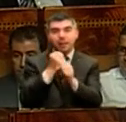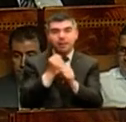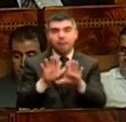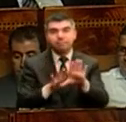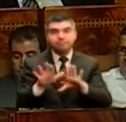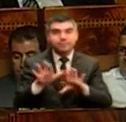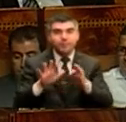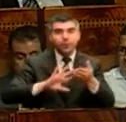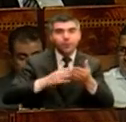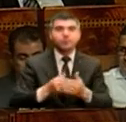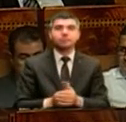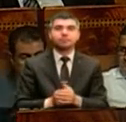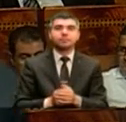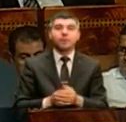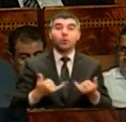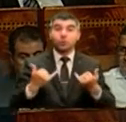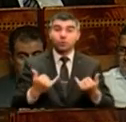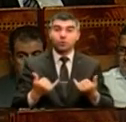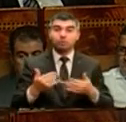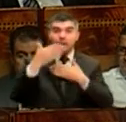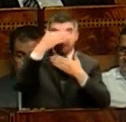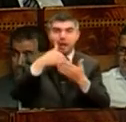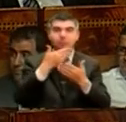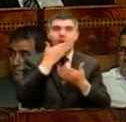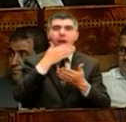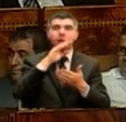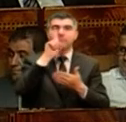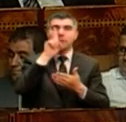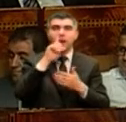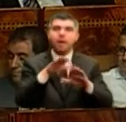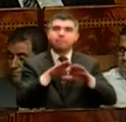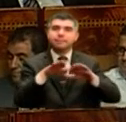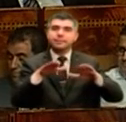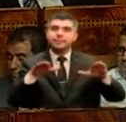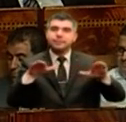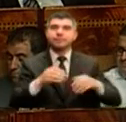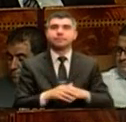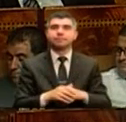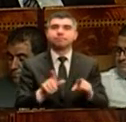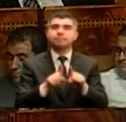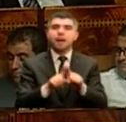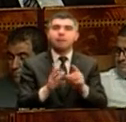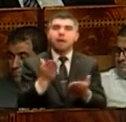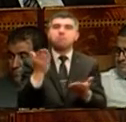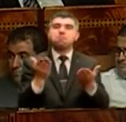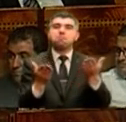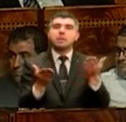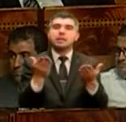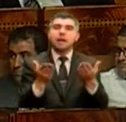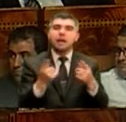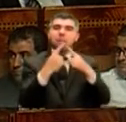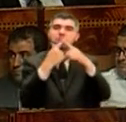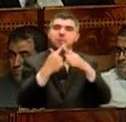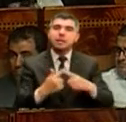الحيوي. اليوم المغرب ينعم بالاستقرار، اليوم المغرب ينعم باسترجاع التوازن الميزانيه ديالو